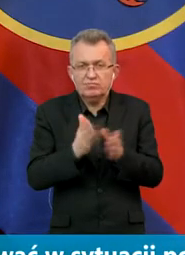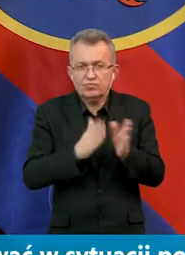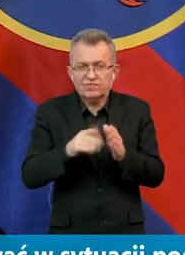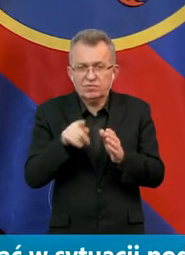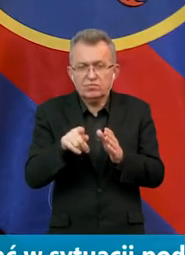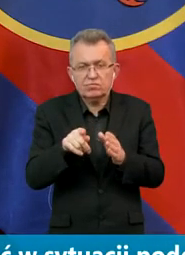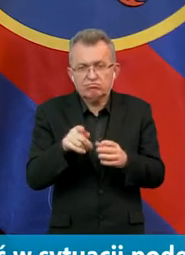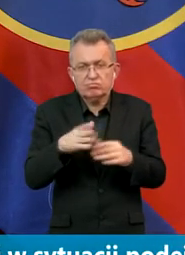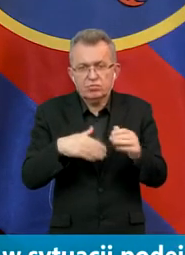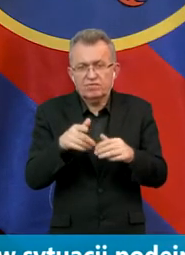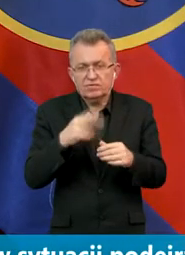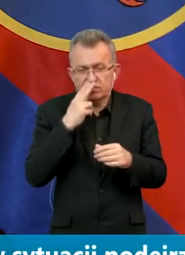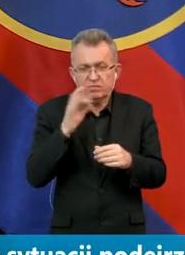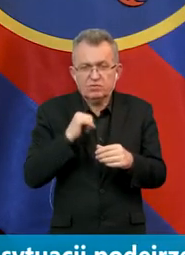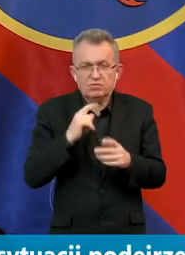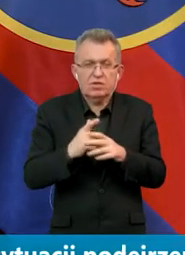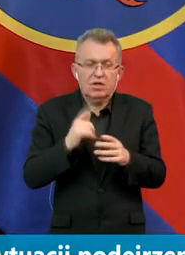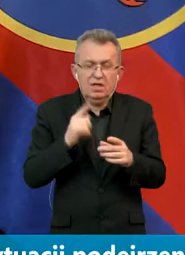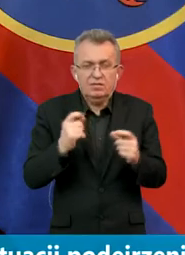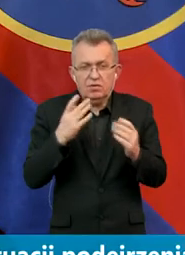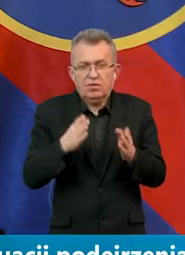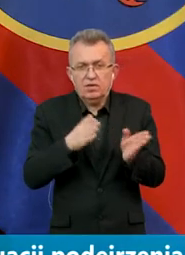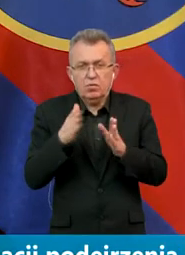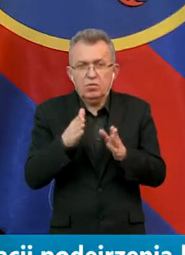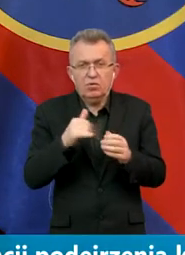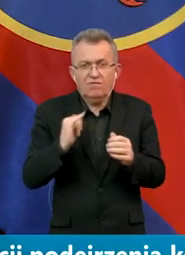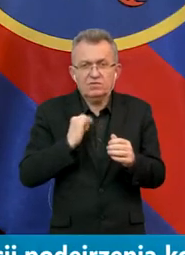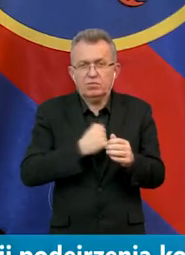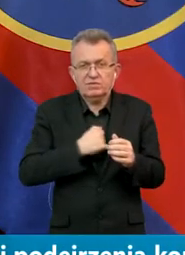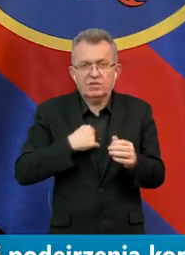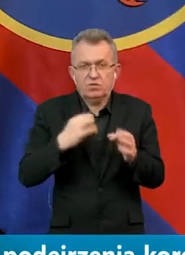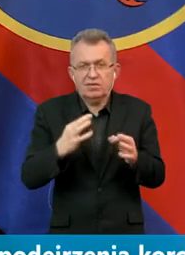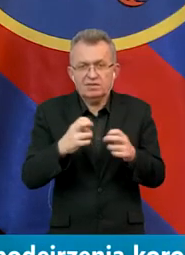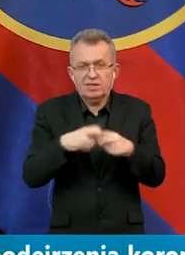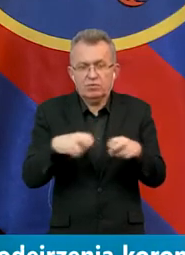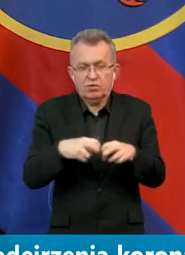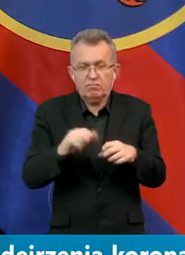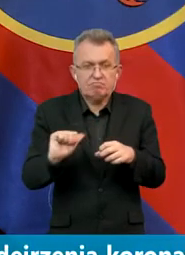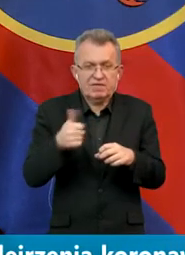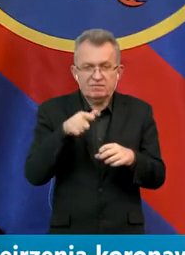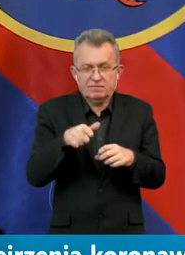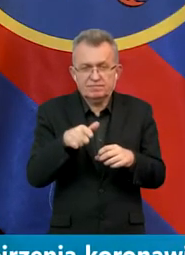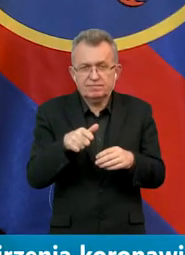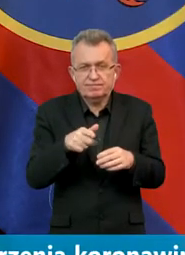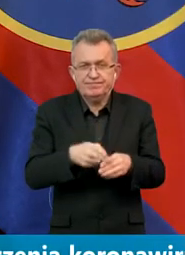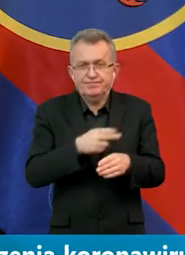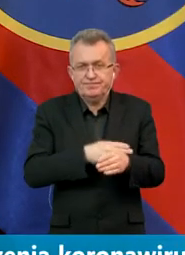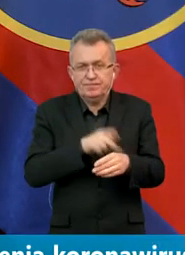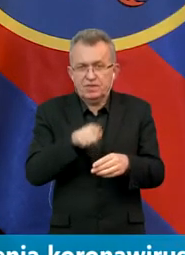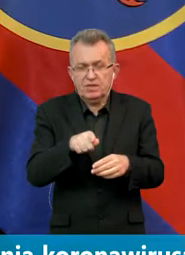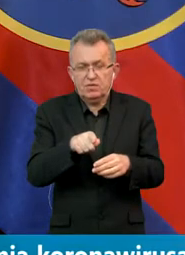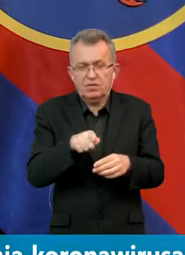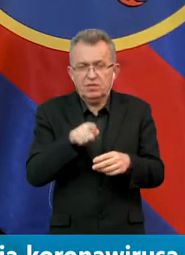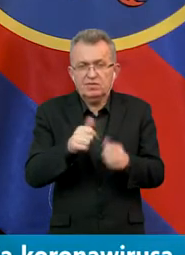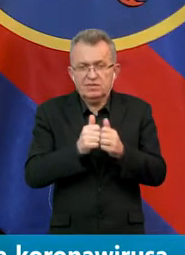procesu, więc musimy na to poczekać. Na razie ruszamy z ulicą Wojska Polskiego, to jest jakby pierwszy etap